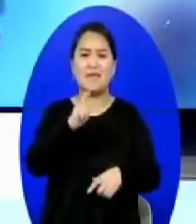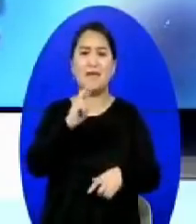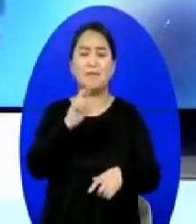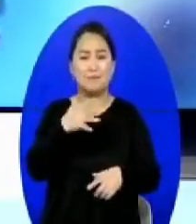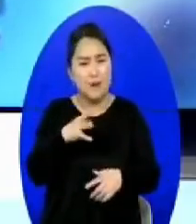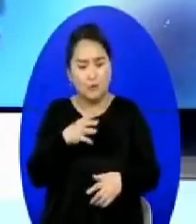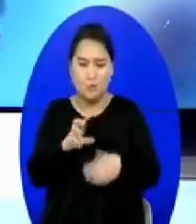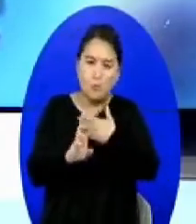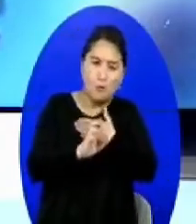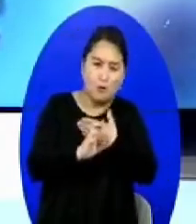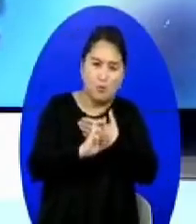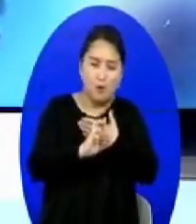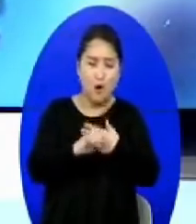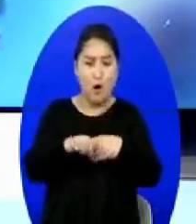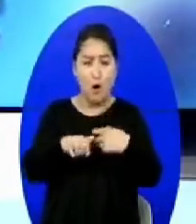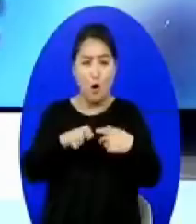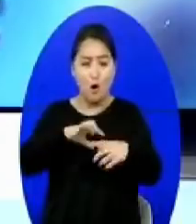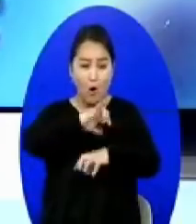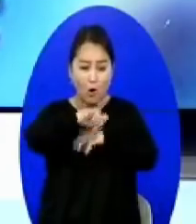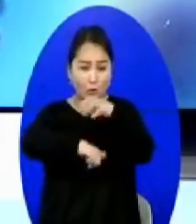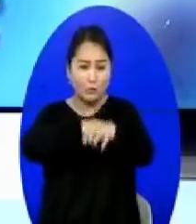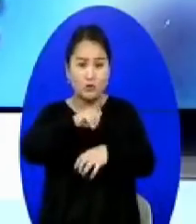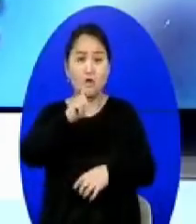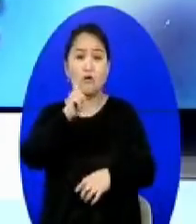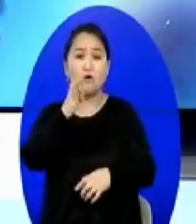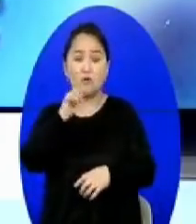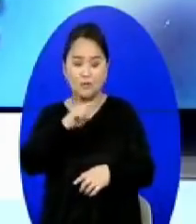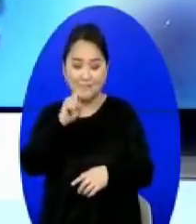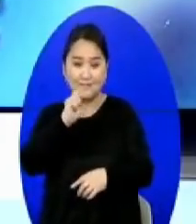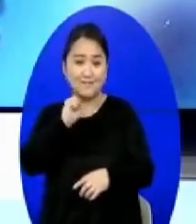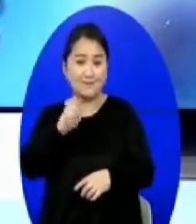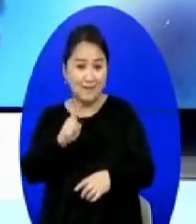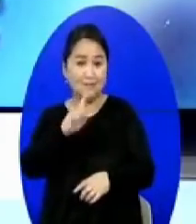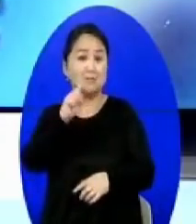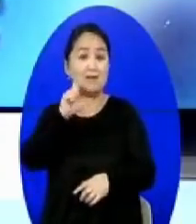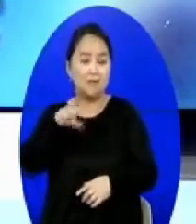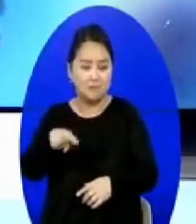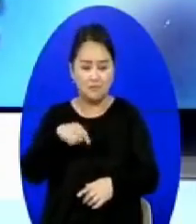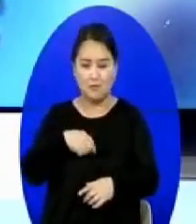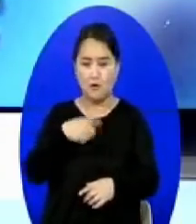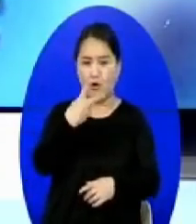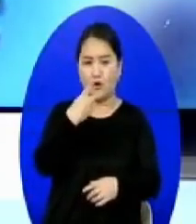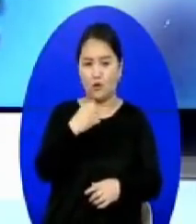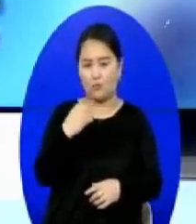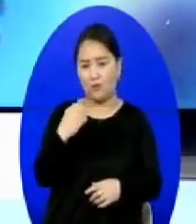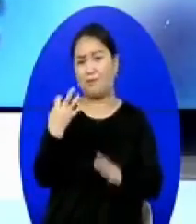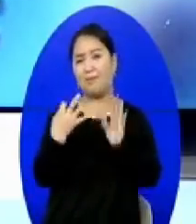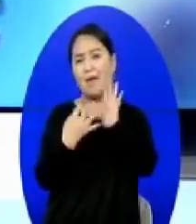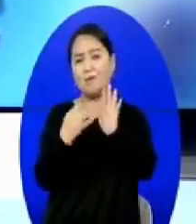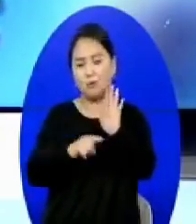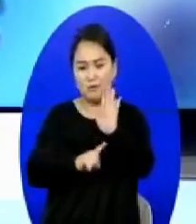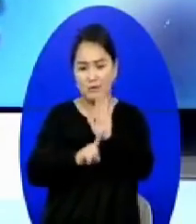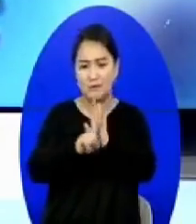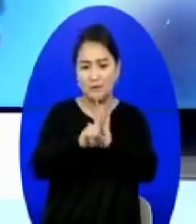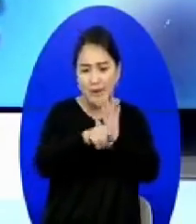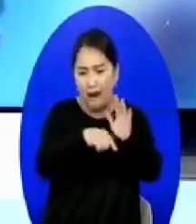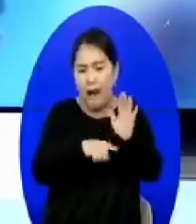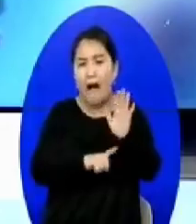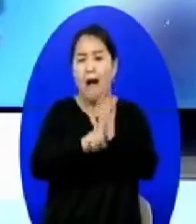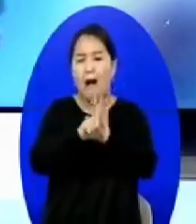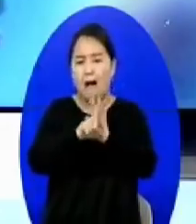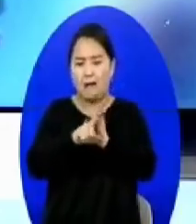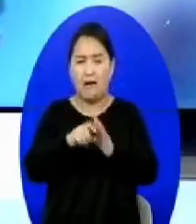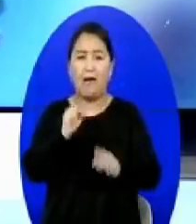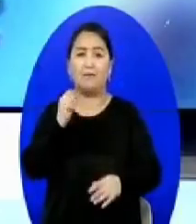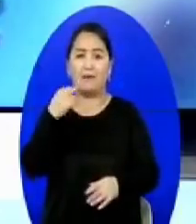За олон улсын хөрөнгийн зах зээл бас 2008 оны санхүүгийн хямралаас хойш анх удаа хамгийн их алдагт хүлээж байна. Иймд одоо улс орнууд дор бүрнээ